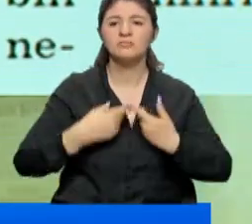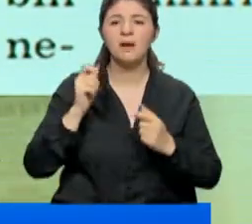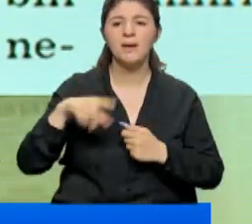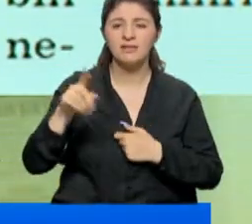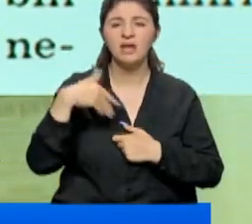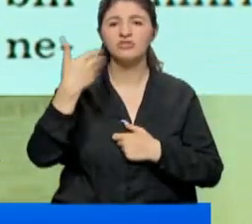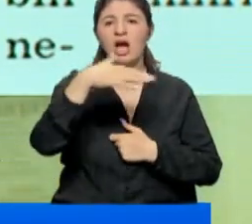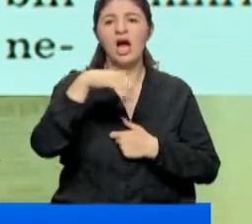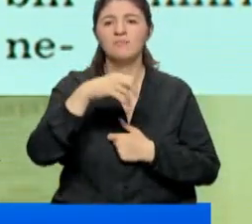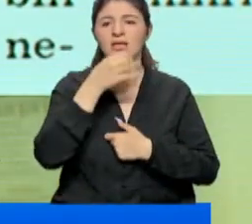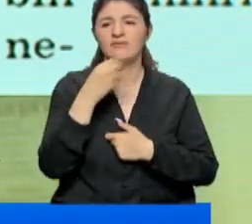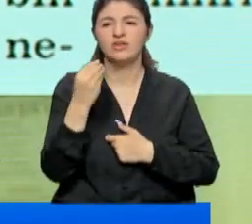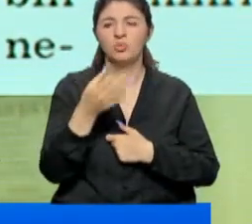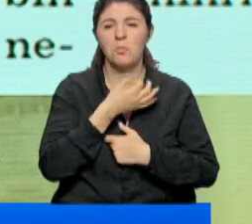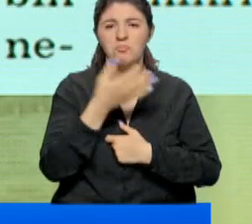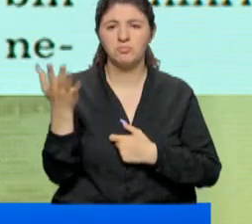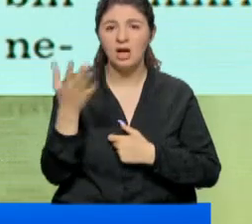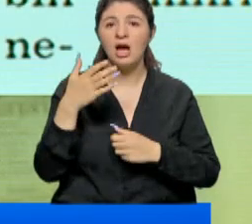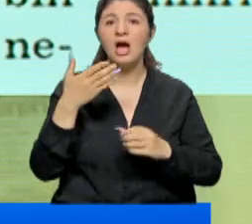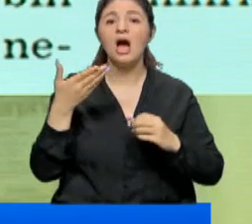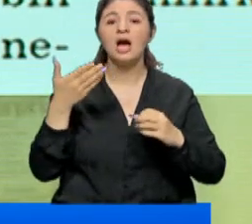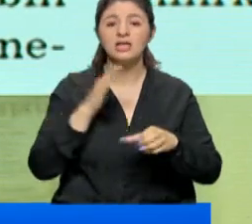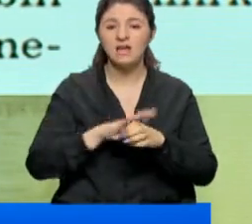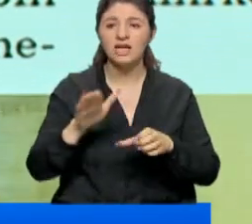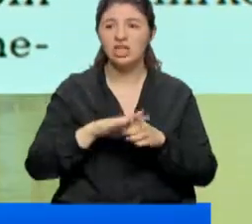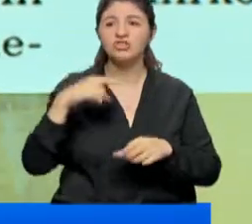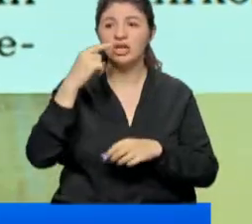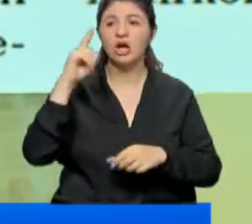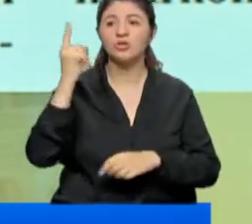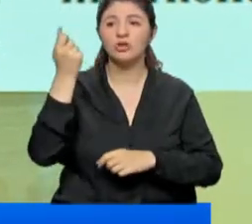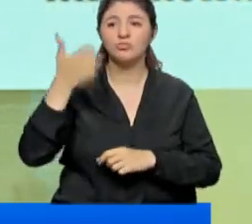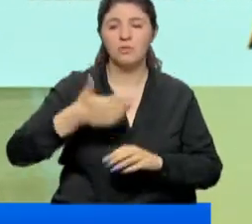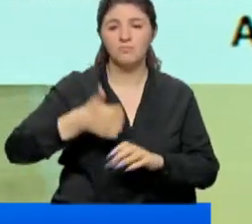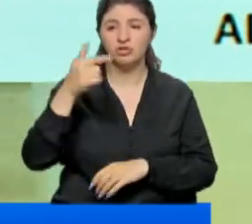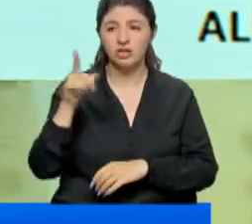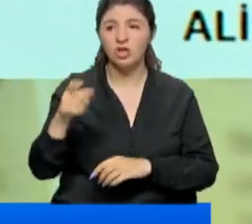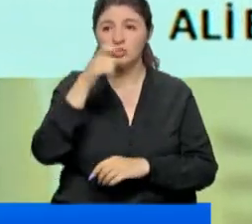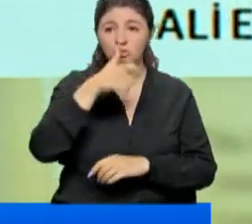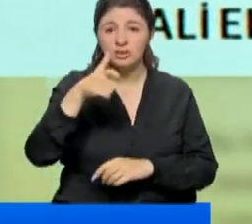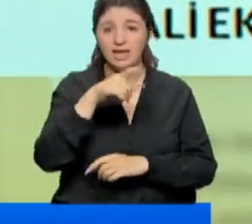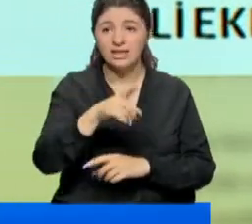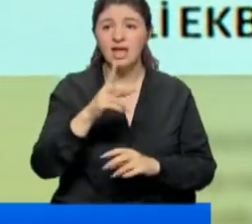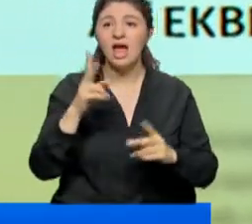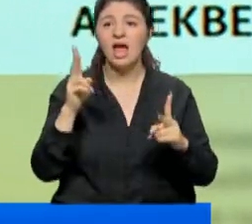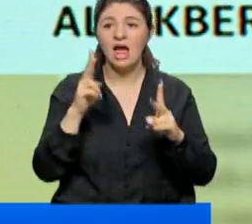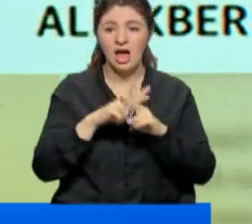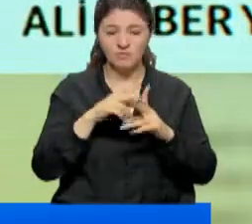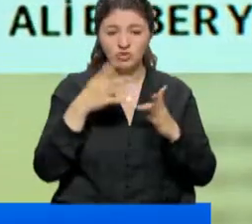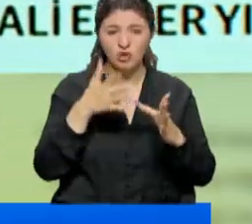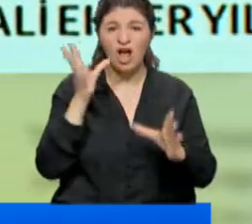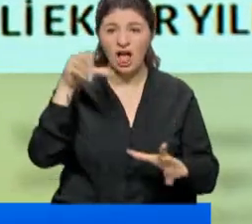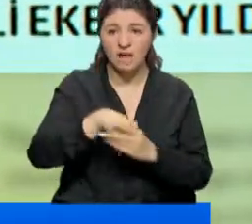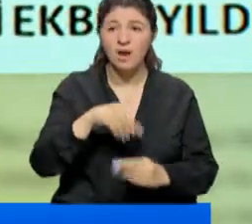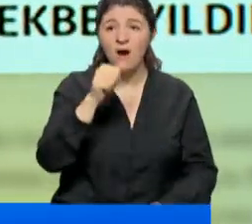üretim yapanlara ithalat izni verileceğini duyurdu Kayseri şeker yönetim kurulu başkanı Hüseyin Akay Türkiye'nin emniyet stopu da